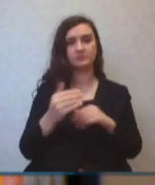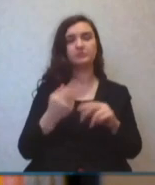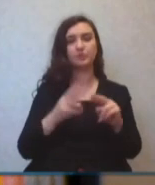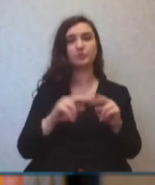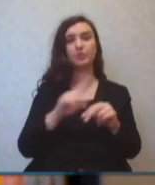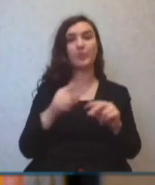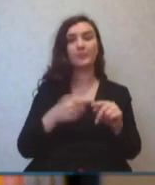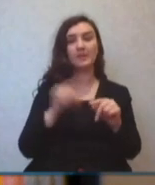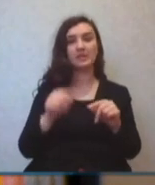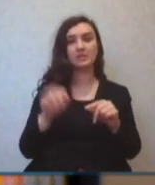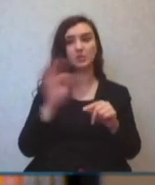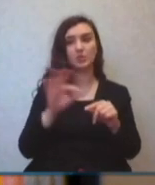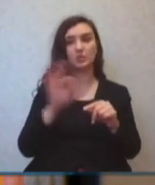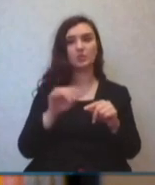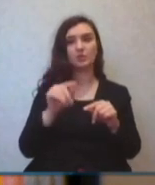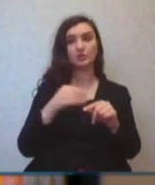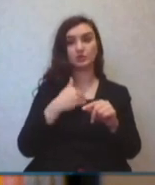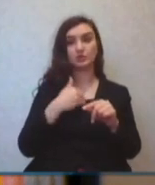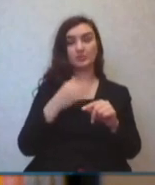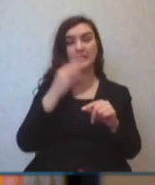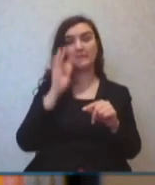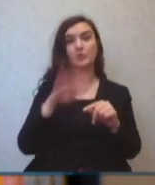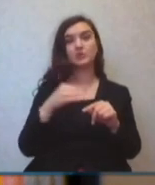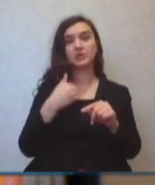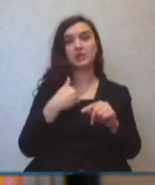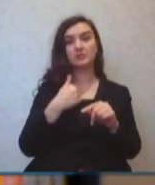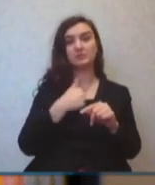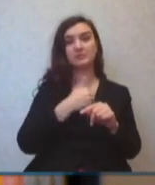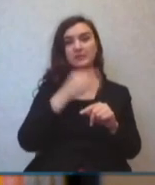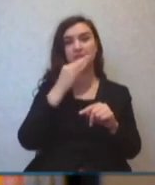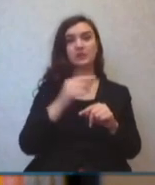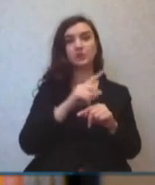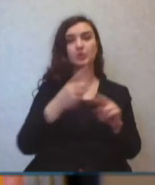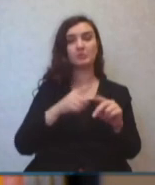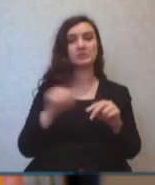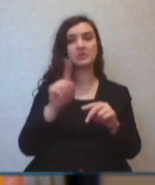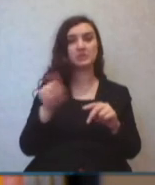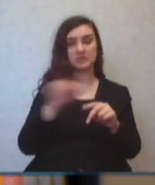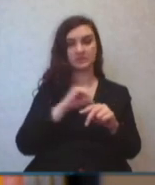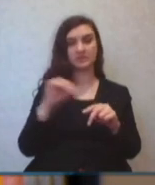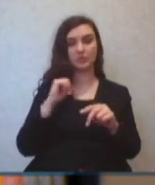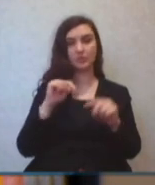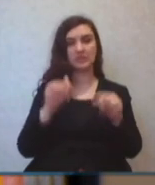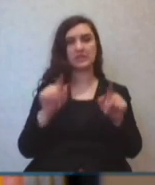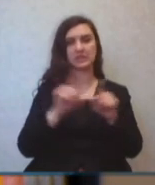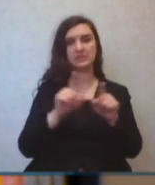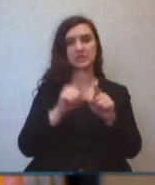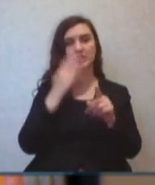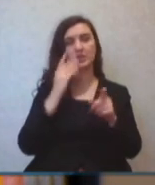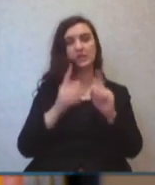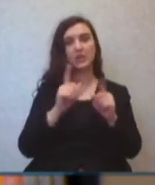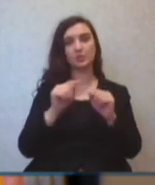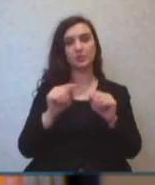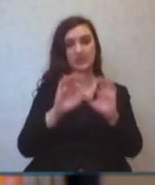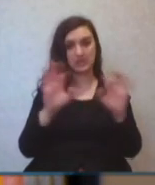ვინაიდან ეს აკვიატება არ არის. ჩემი გამოცდილებით მე მინდა გითხრათ, რომ ის, რასაც თქვენ თუ აი ეს